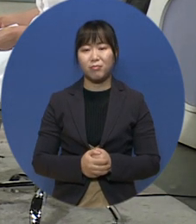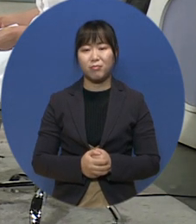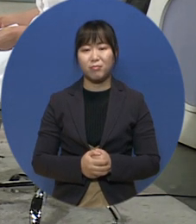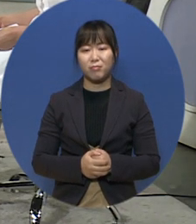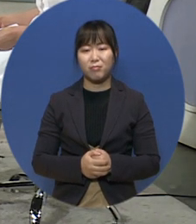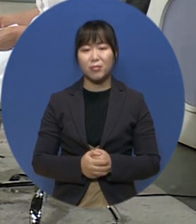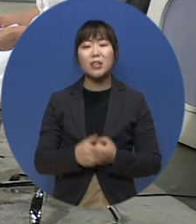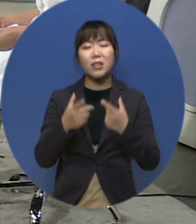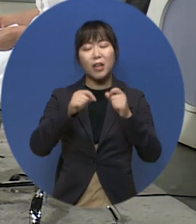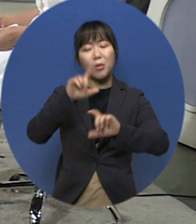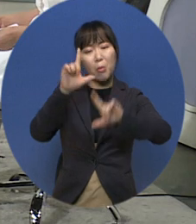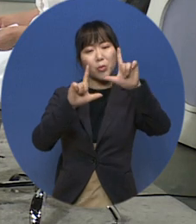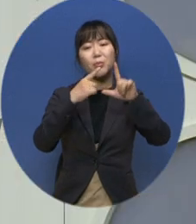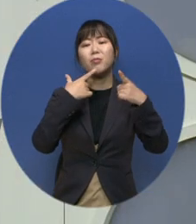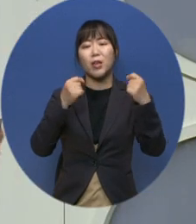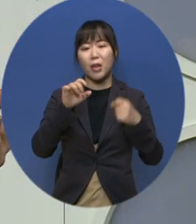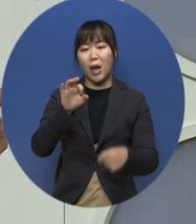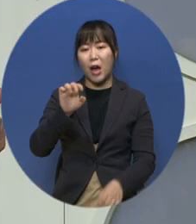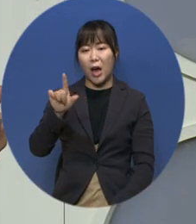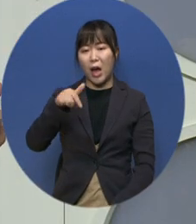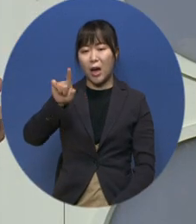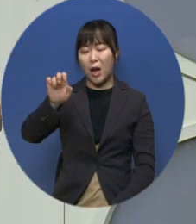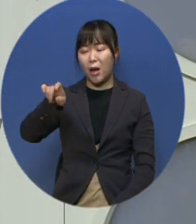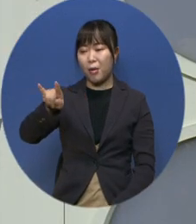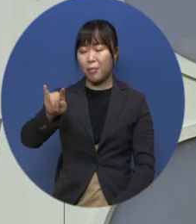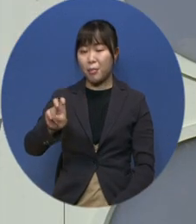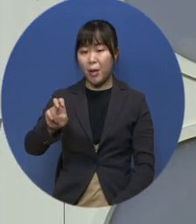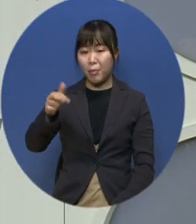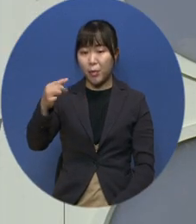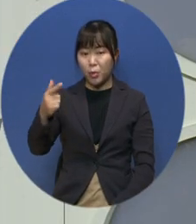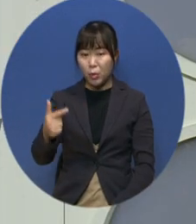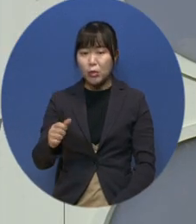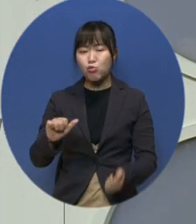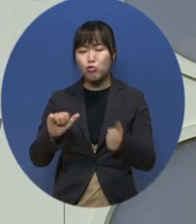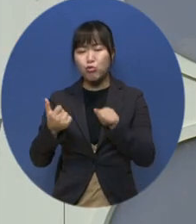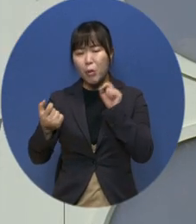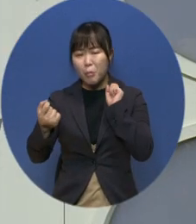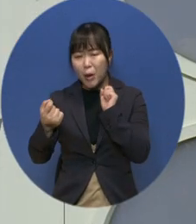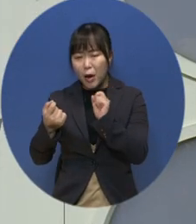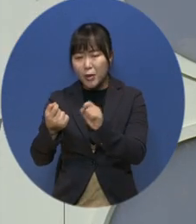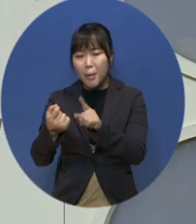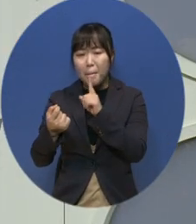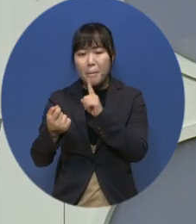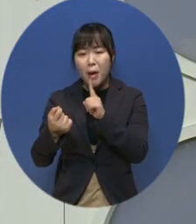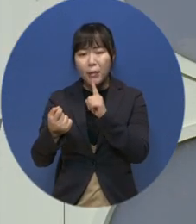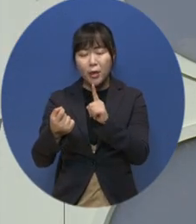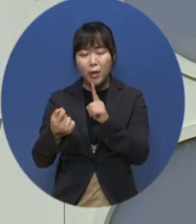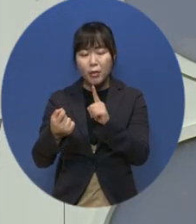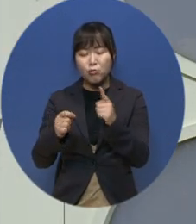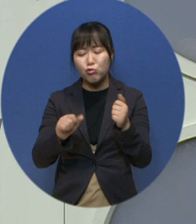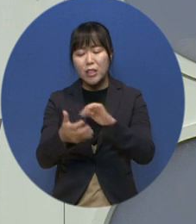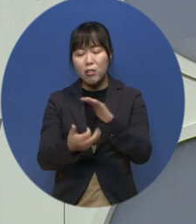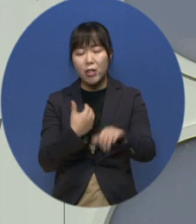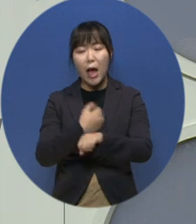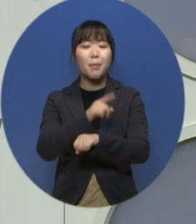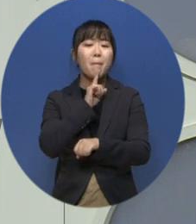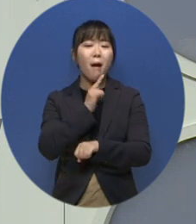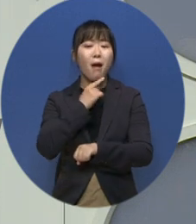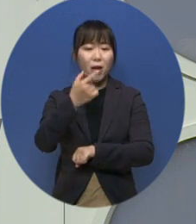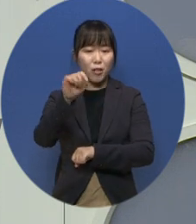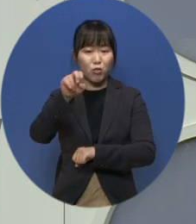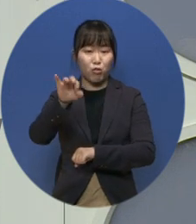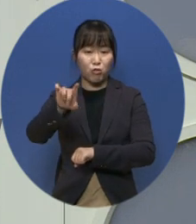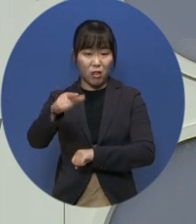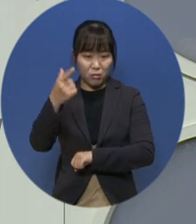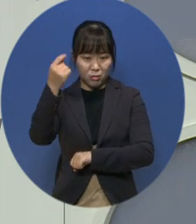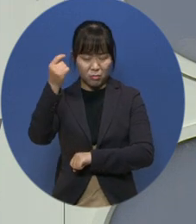것 같아. 장면이라고 볼 수 있는데요. 아가멤논이 죽음을 앞두고 말하자면 유언처럼 하는 대사였거든요. 이